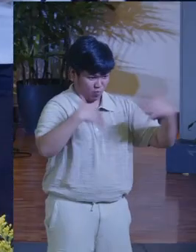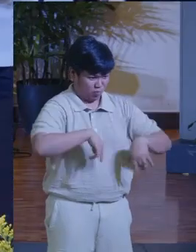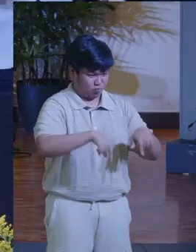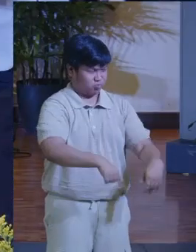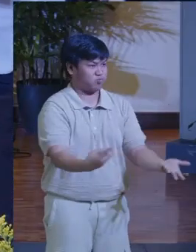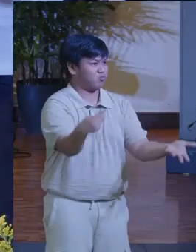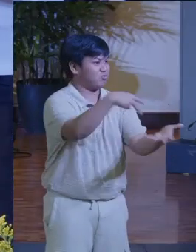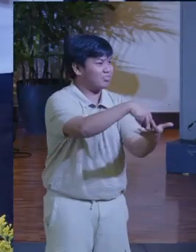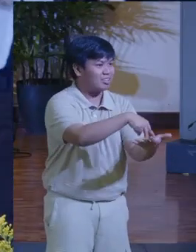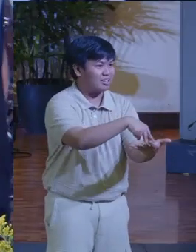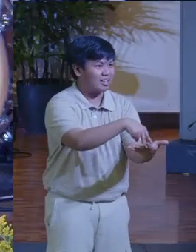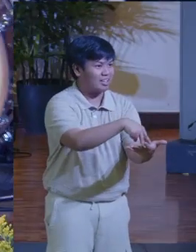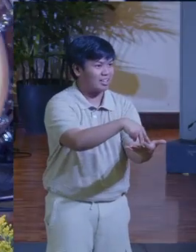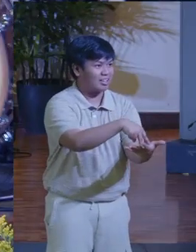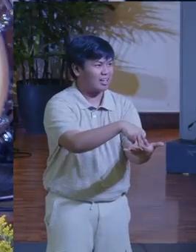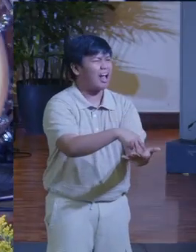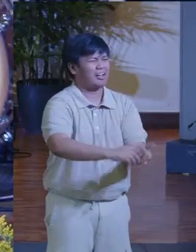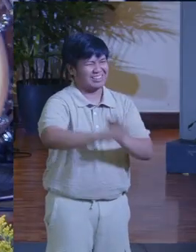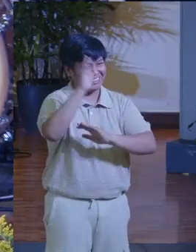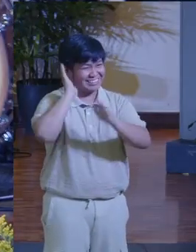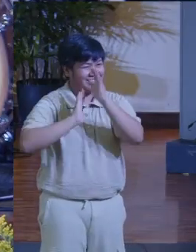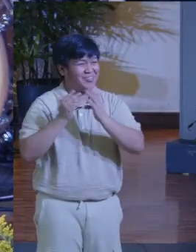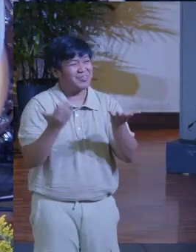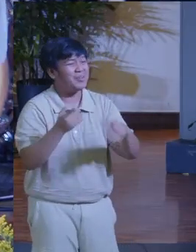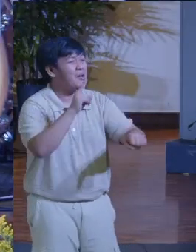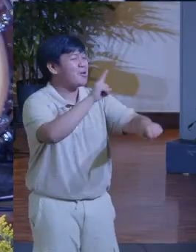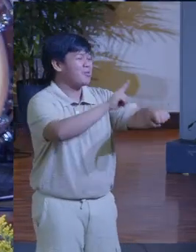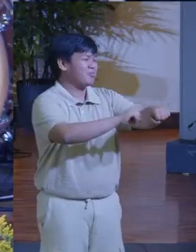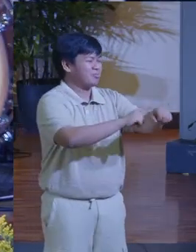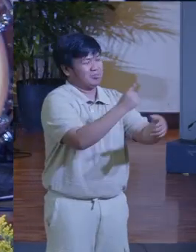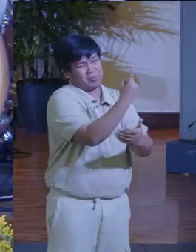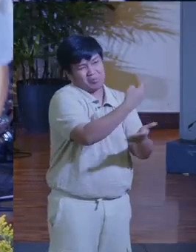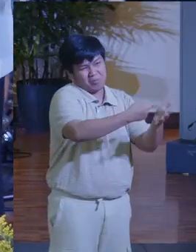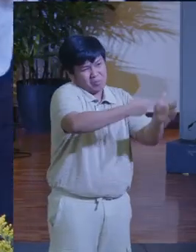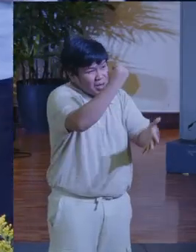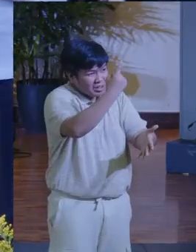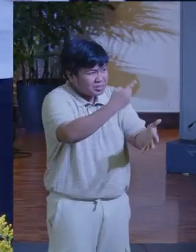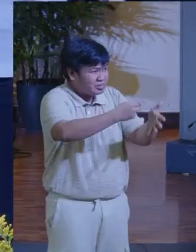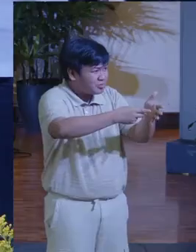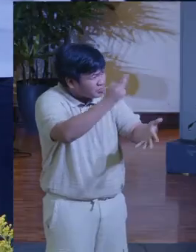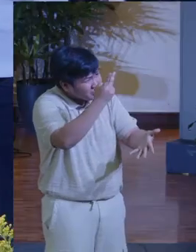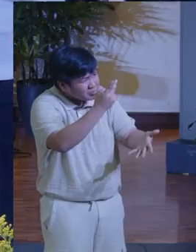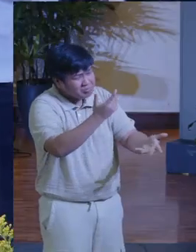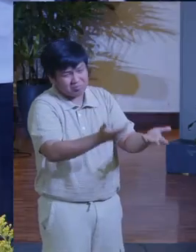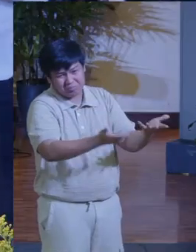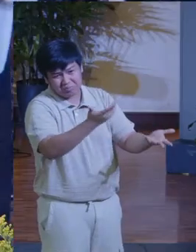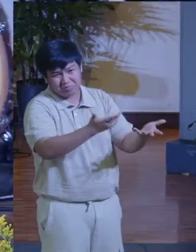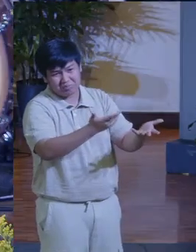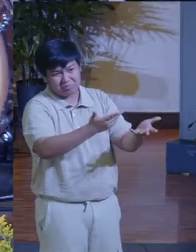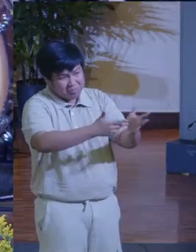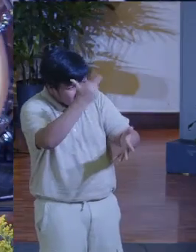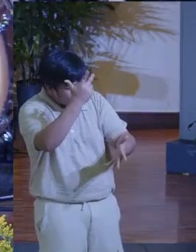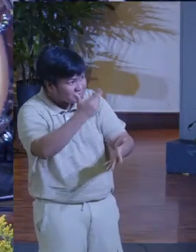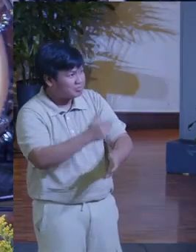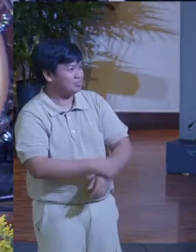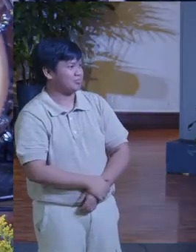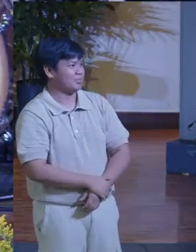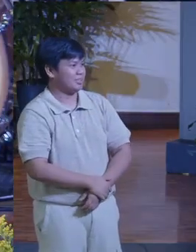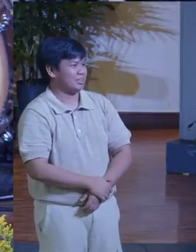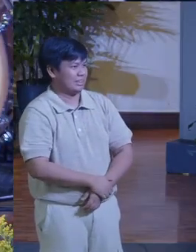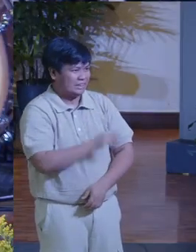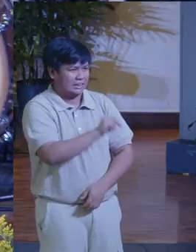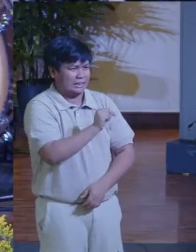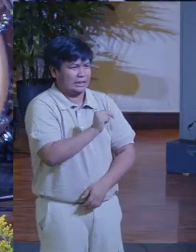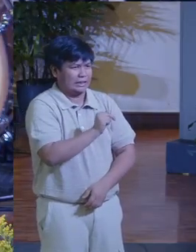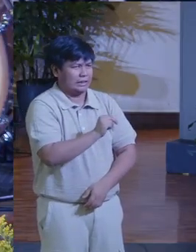tagapagligtas, lumapit kayo once, lumapit kayo twice, lumapit kayo 3